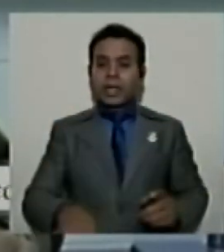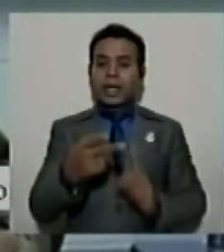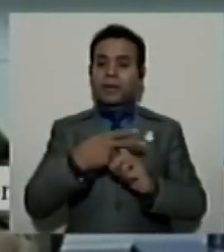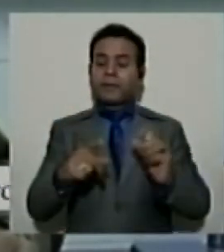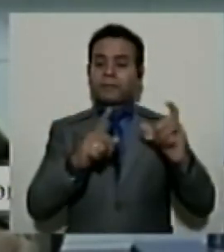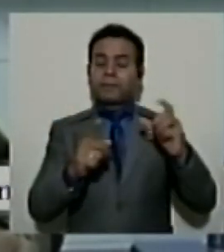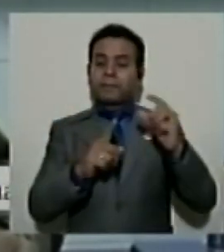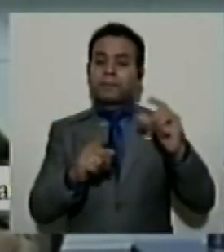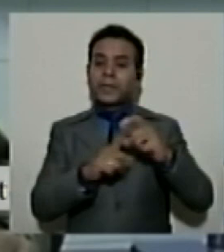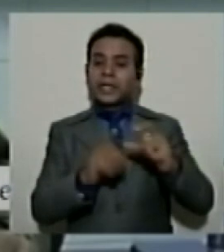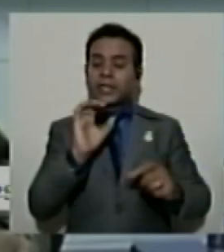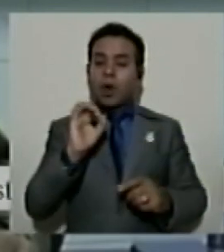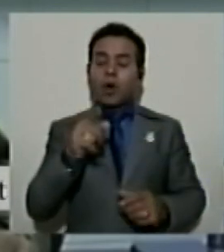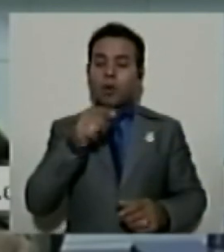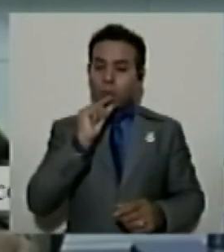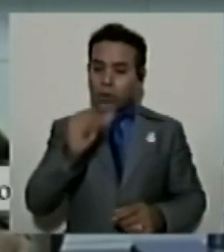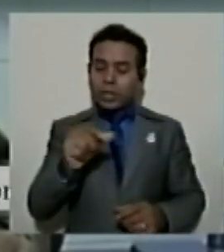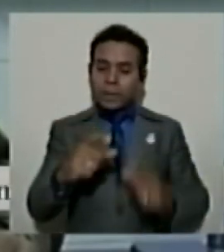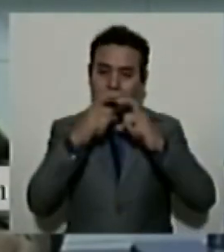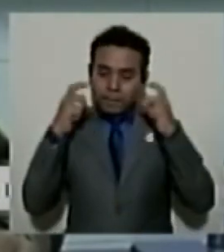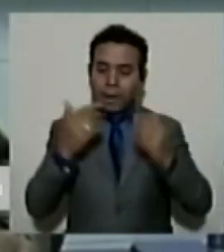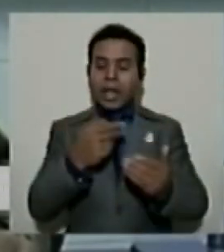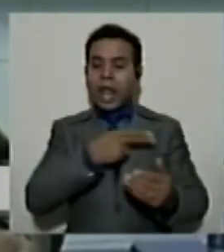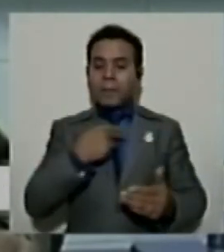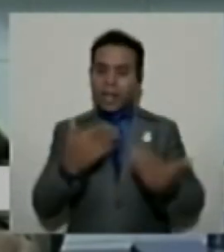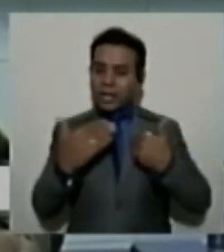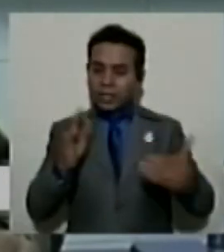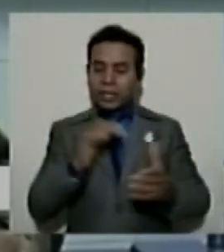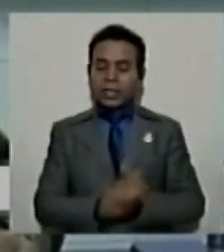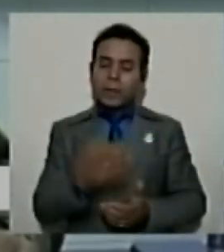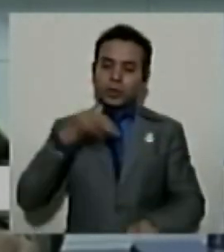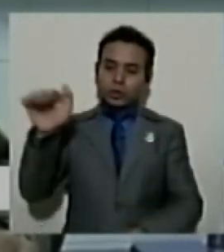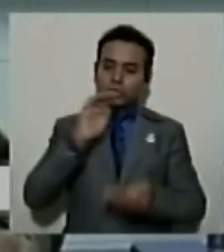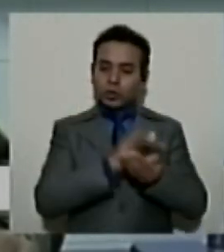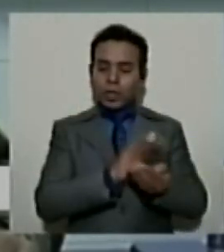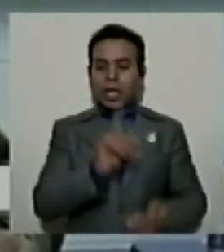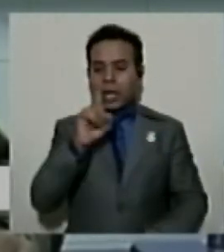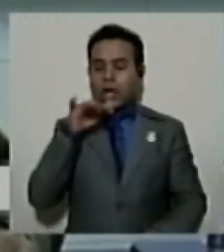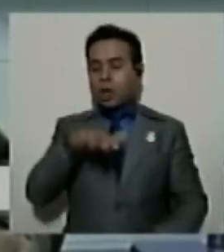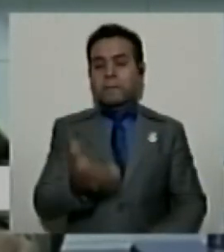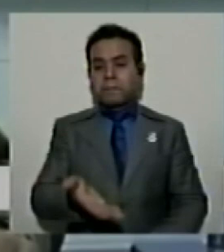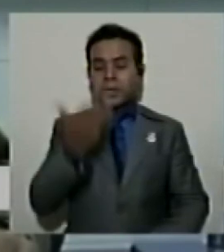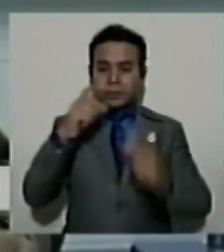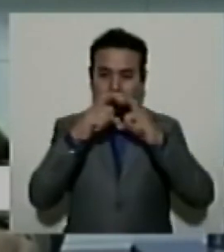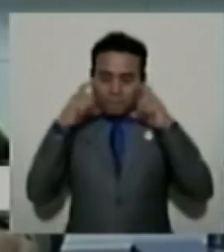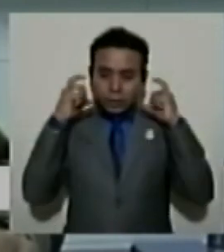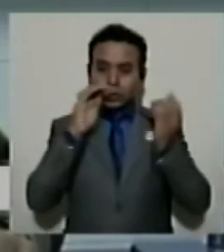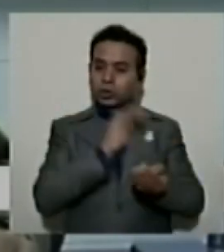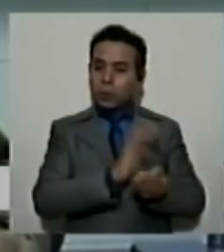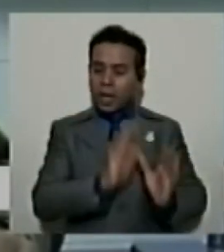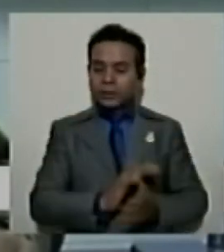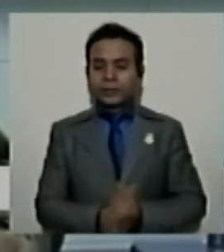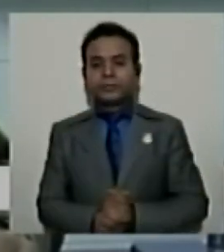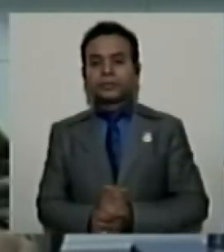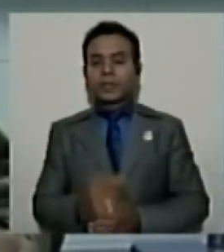প্রায় 1 লক্ষের অধিক মাস্ক। আমরা সেগুলো আমি যেই চিকিৎসা ব্যবস্থাপনার কথা বললাম, আইসিইউ ওয়ার্ডে চিকিৎসা